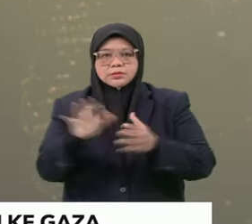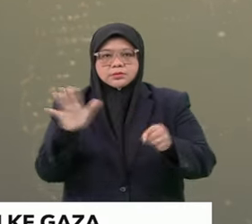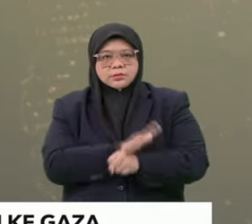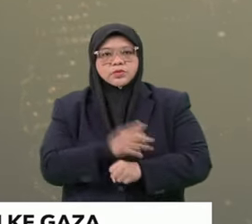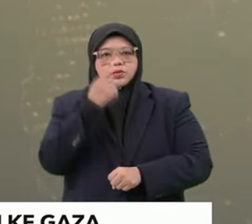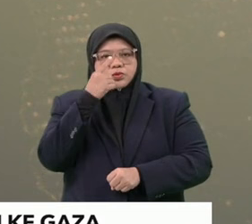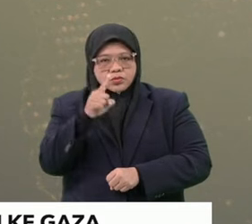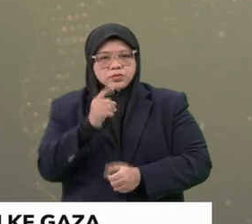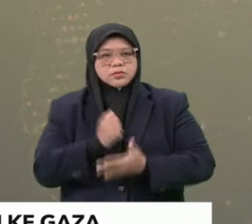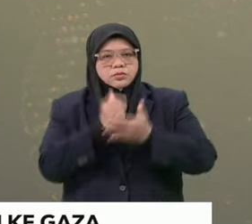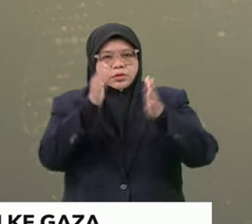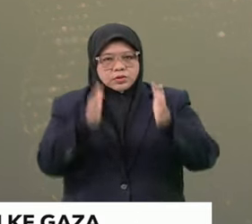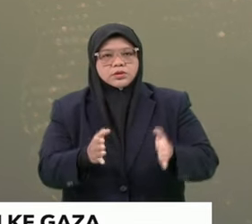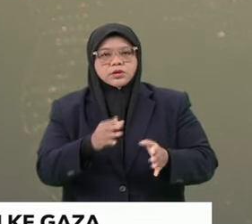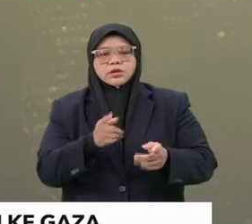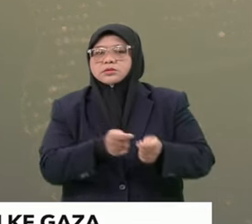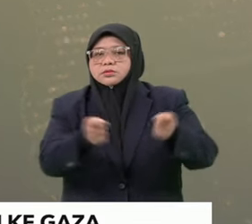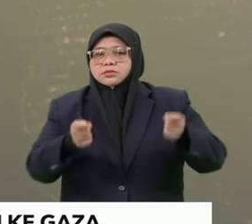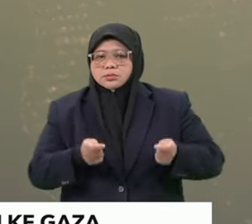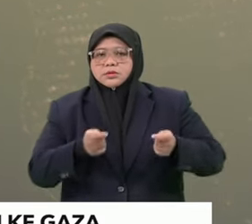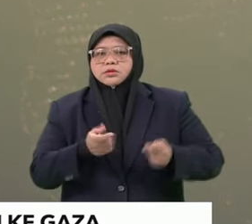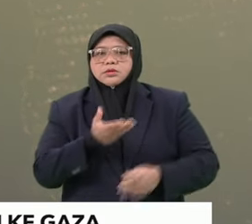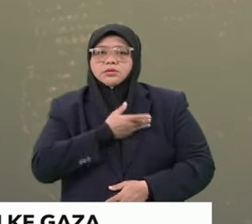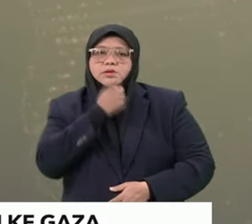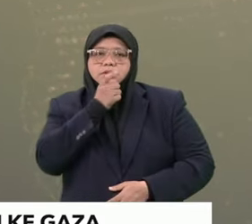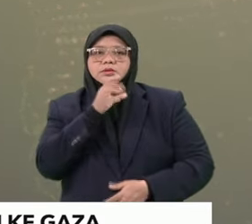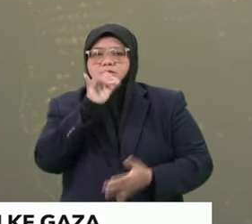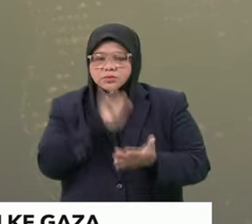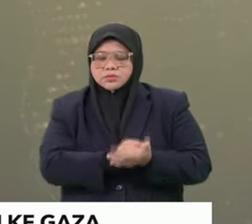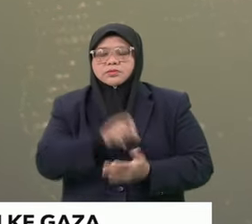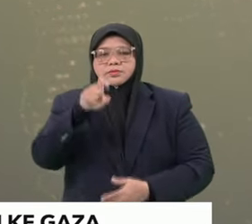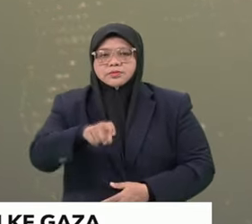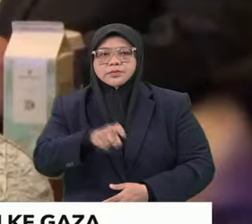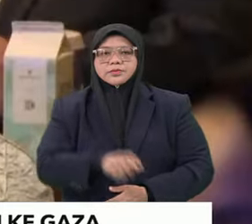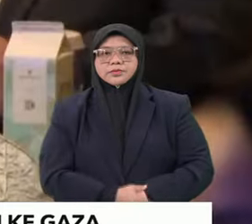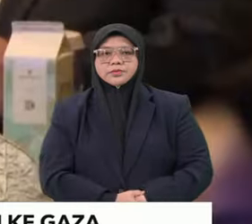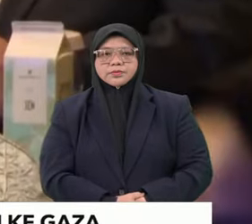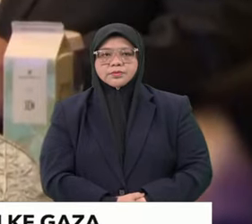bencana kemanusiaan di kawasan Rafah di Gaza bagaimanapun tetap diperlukan.